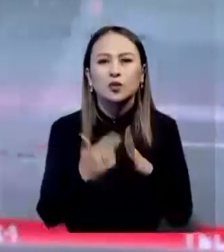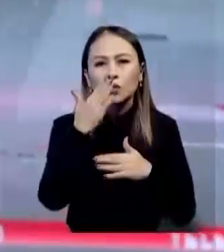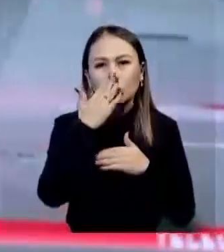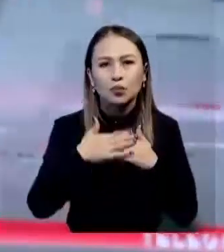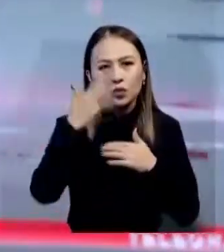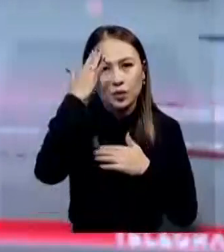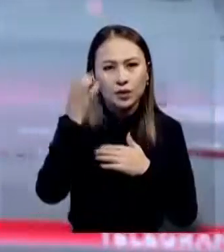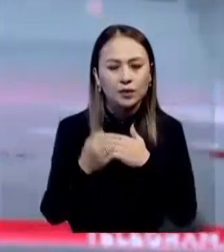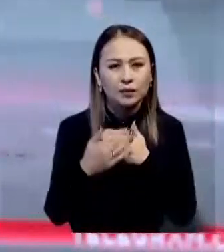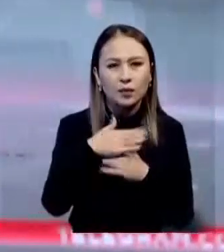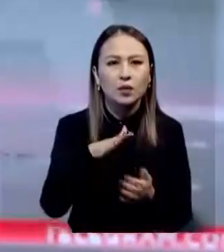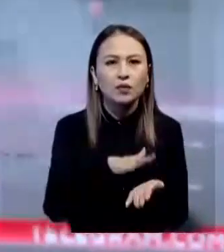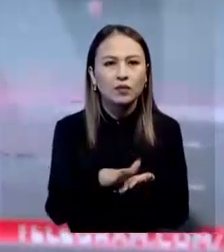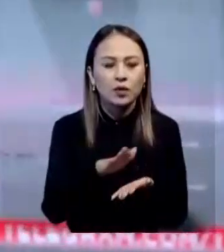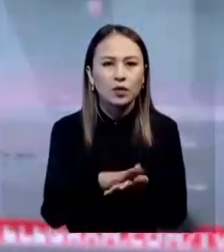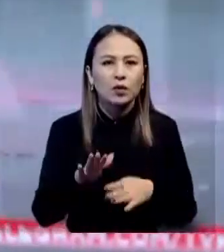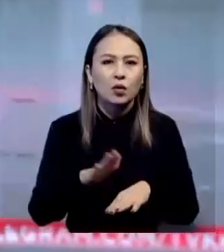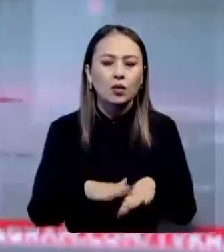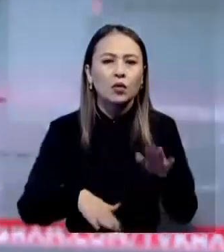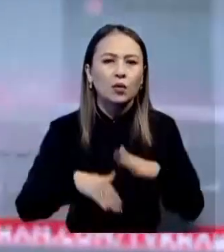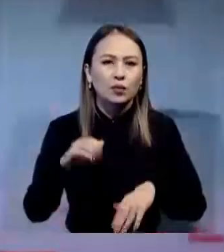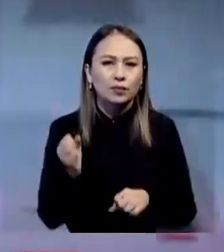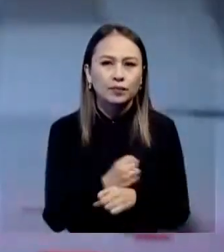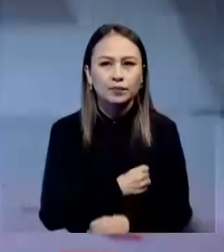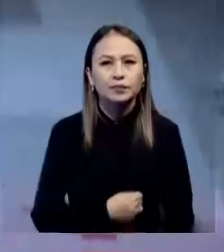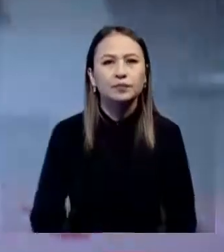80-ге жуығы мұзға тайып, аяқ қолын сындырғандар.